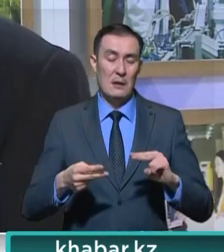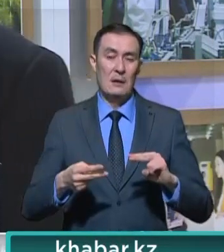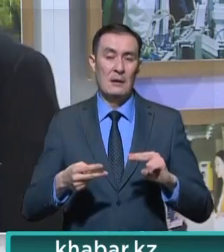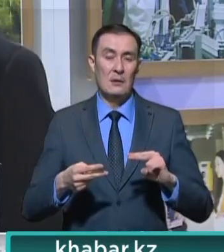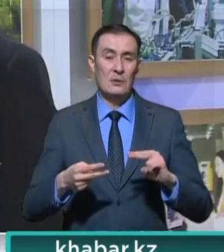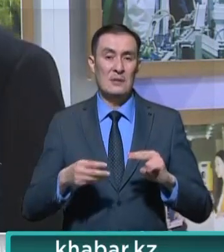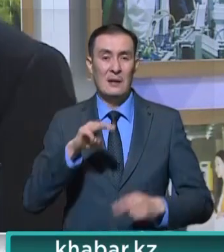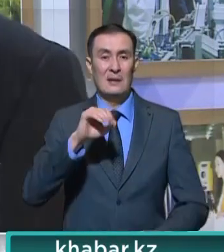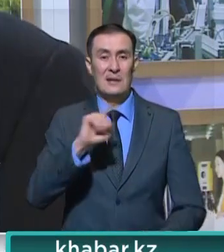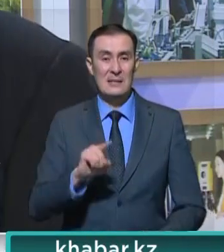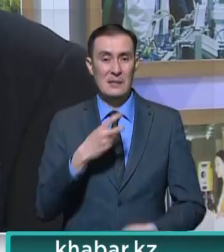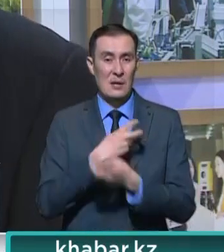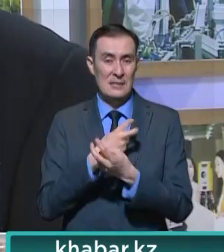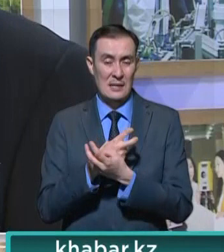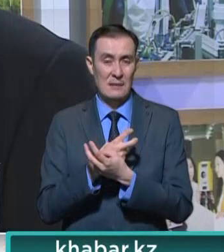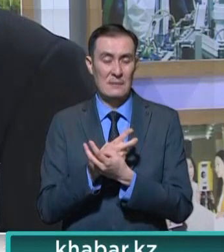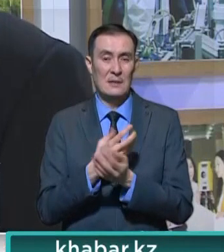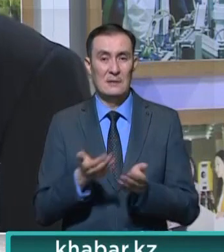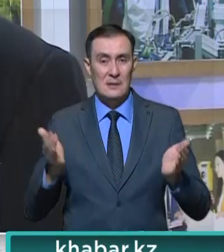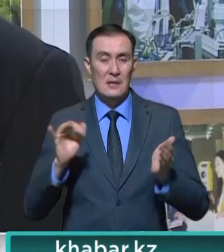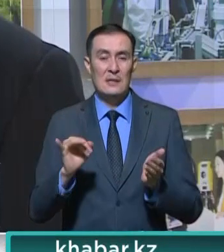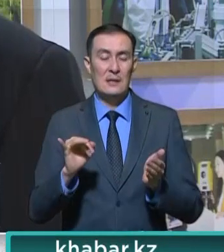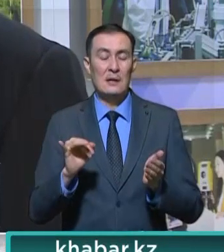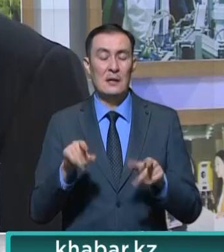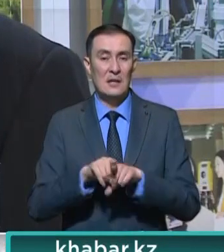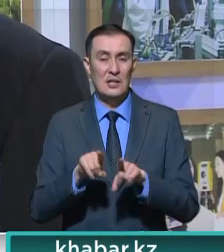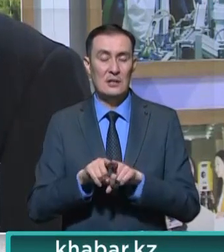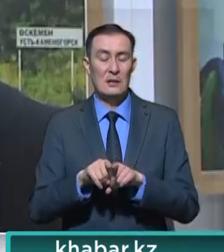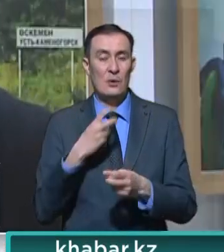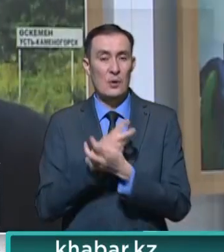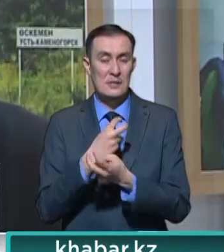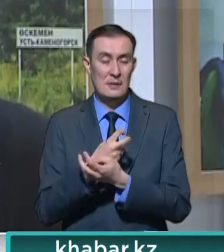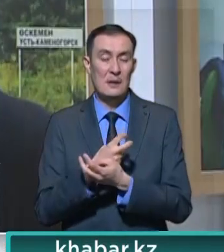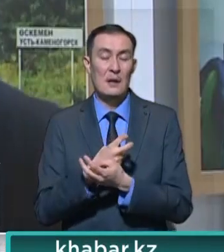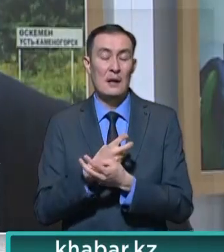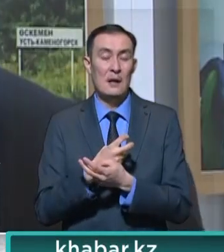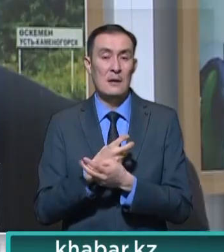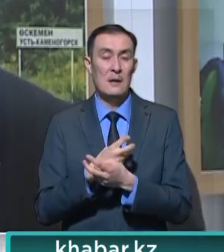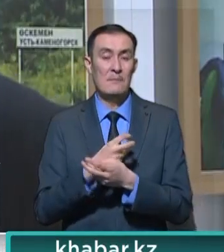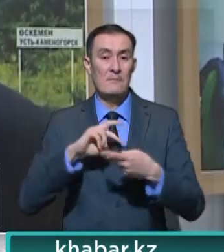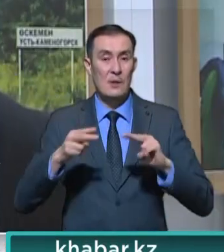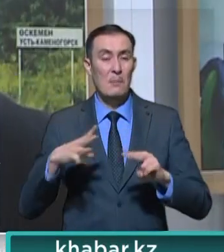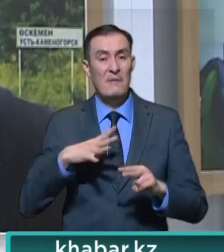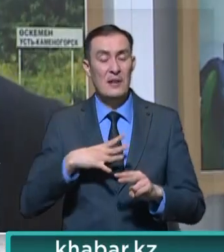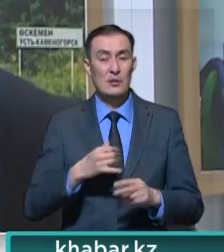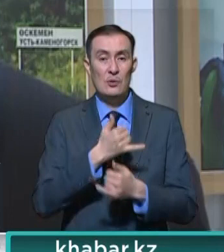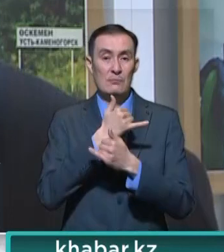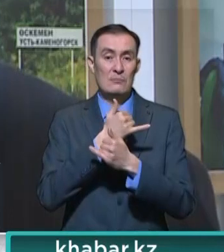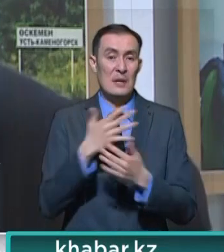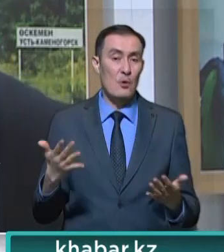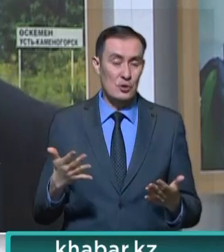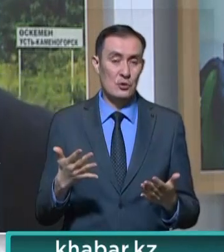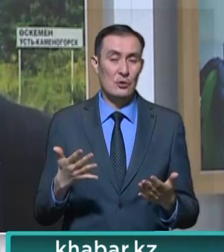как тазовой части сустава тазобедренного, так и дистальной части бедренной кости. Бывает, что несостоятельности,